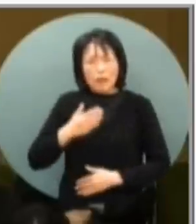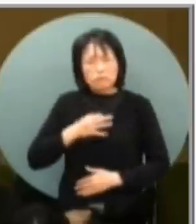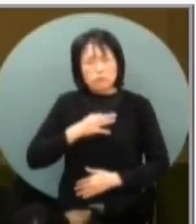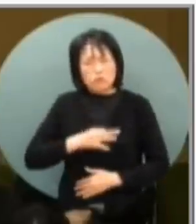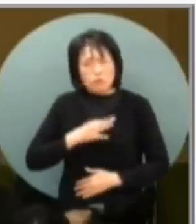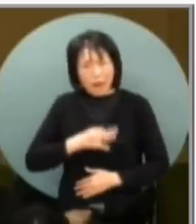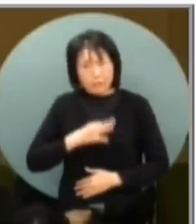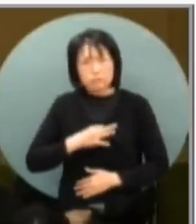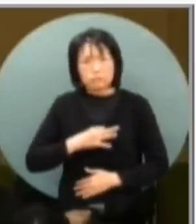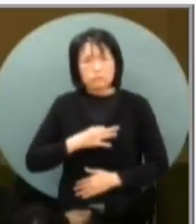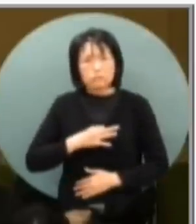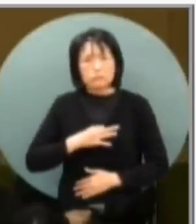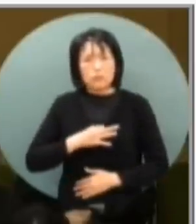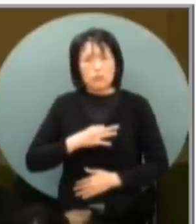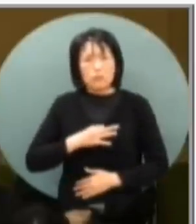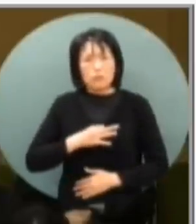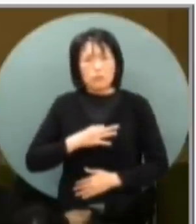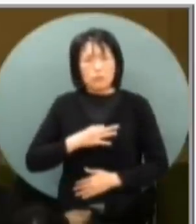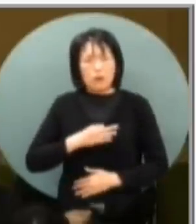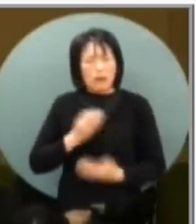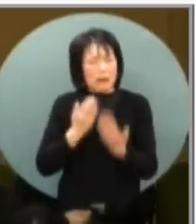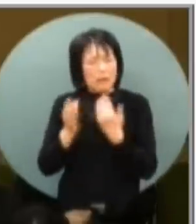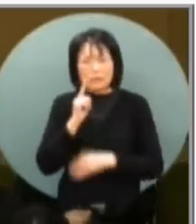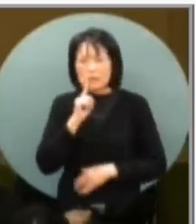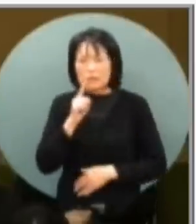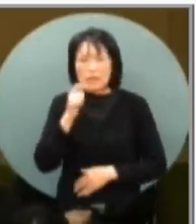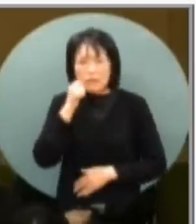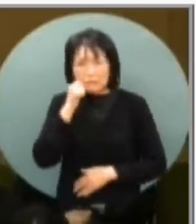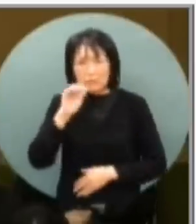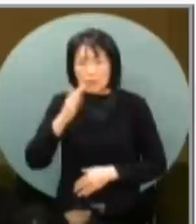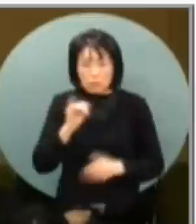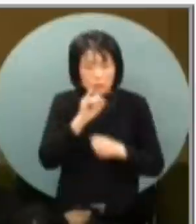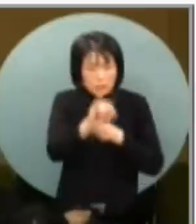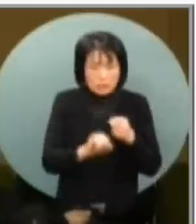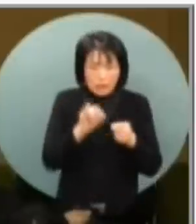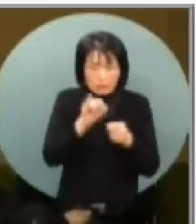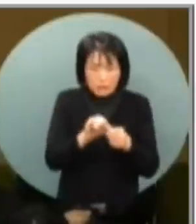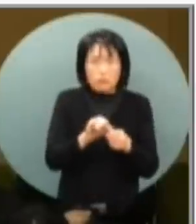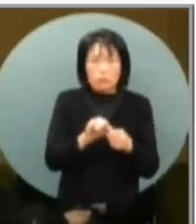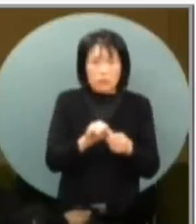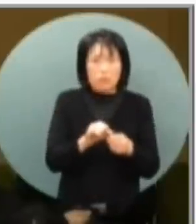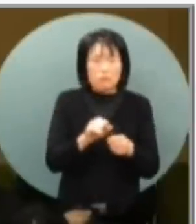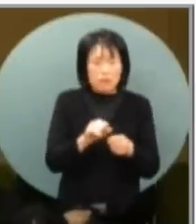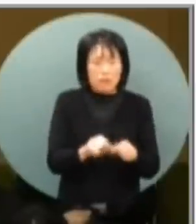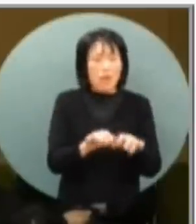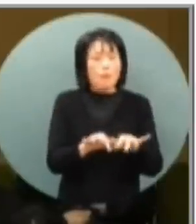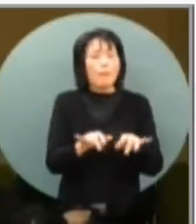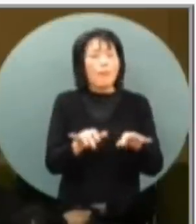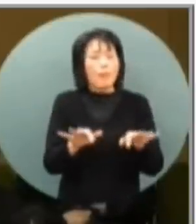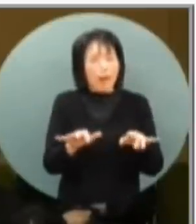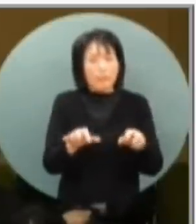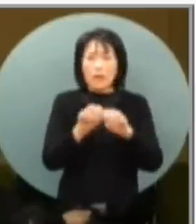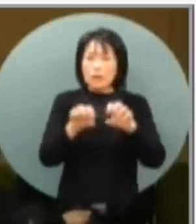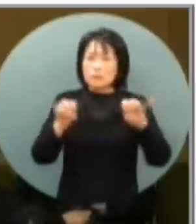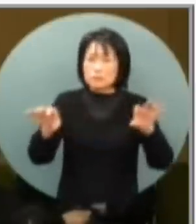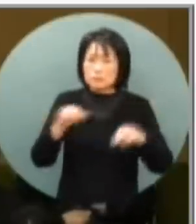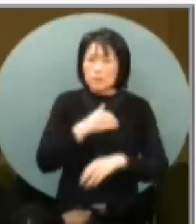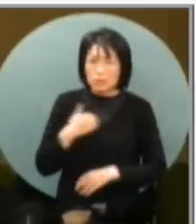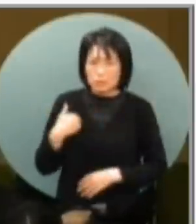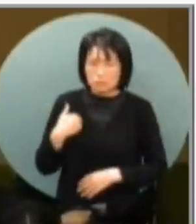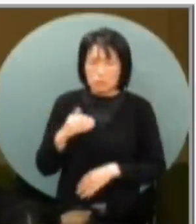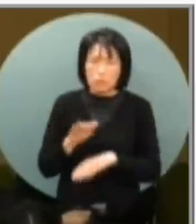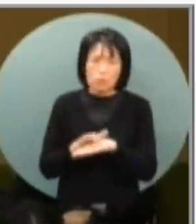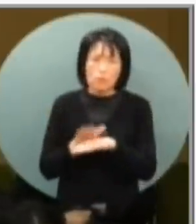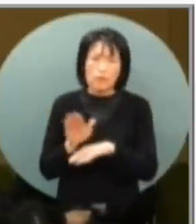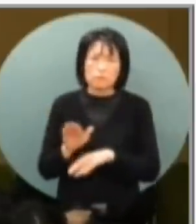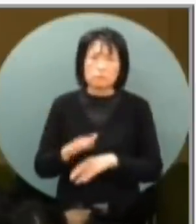うしたことを面と向かっては言いにくいんだけども、インターネットの中では安易に発信をしてしまうといったこともあるわけ